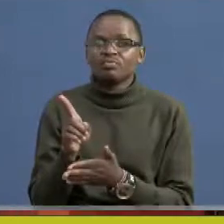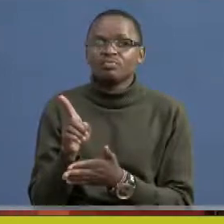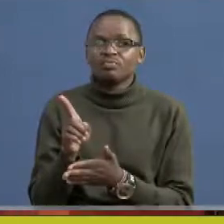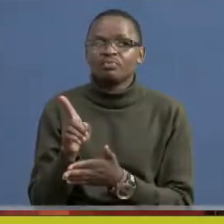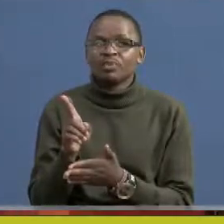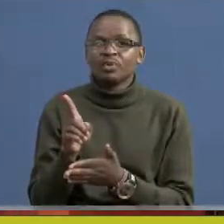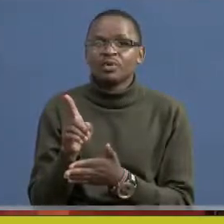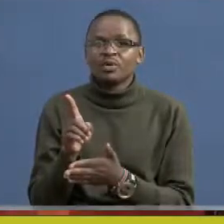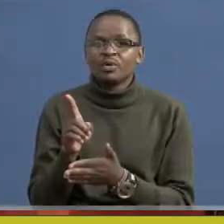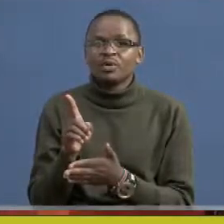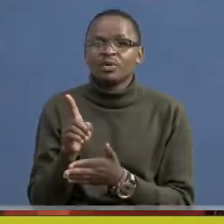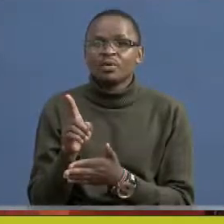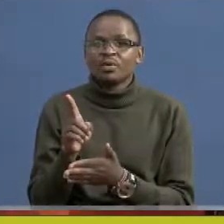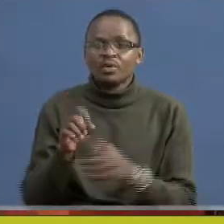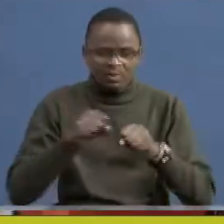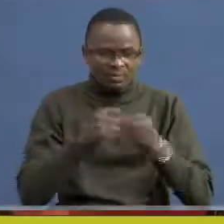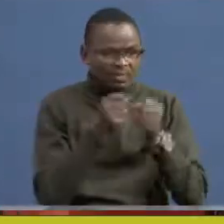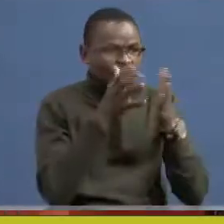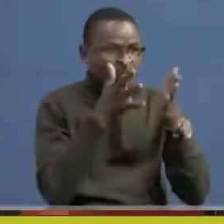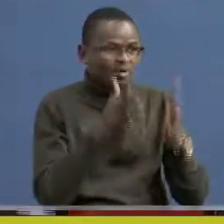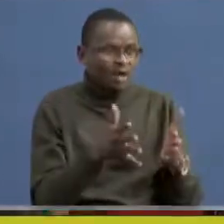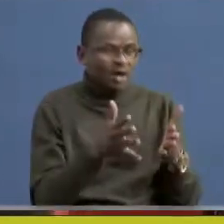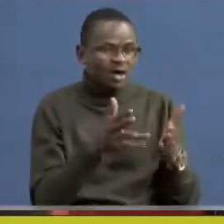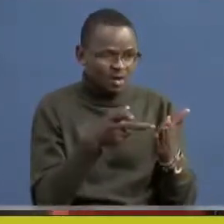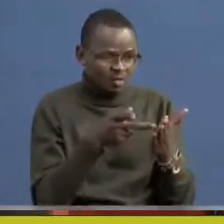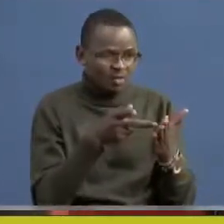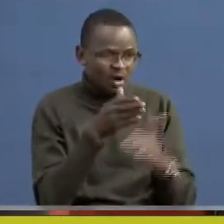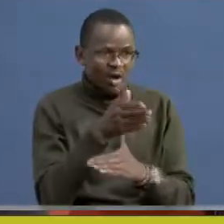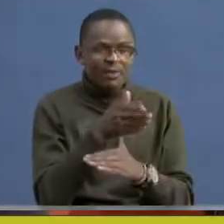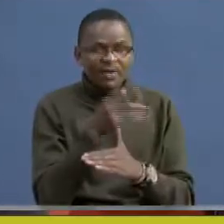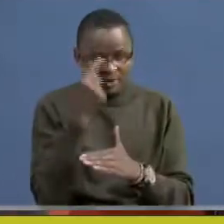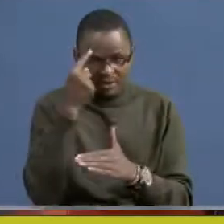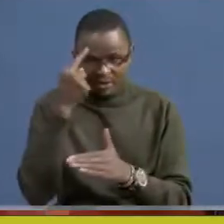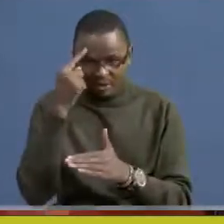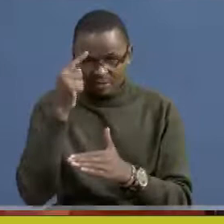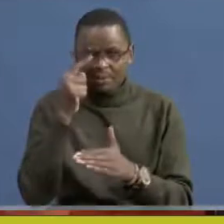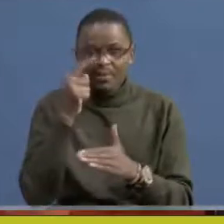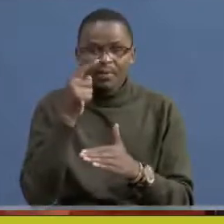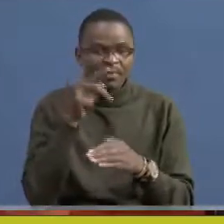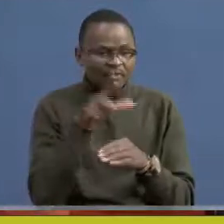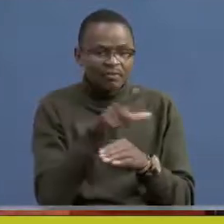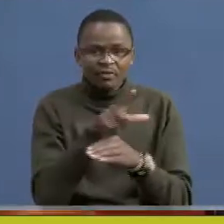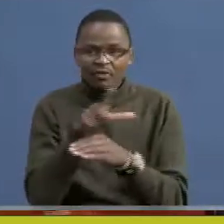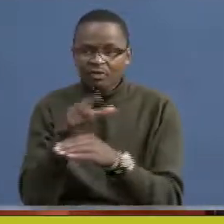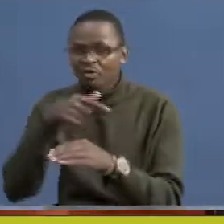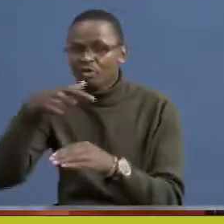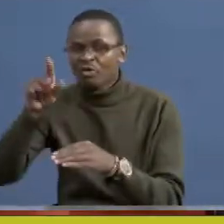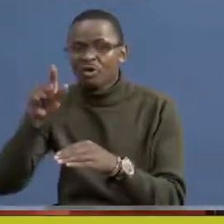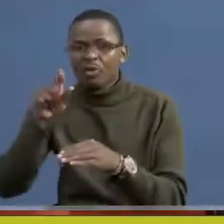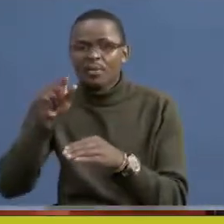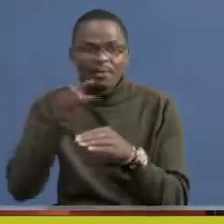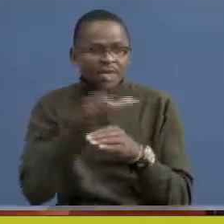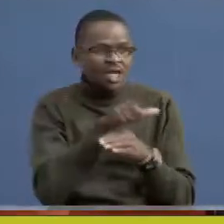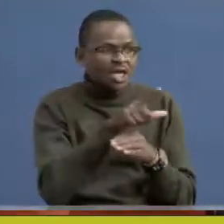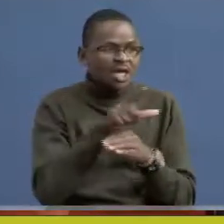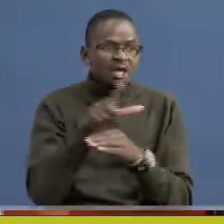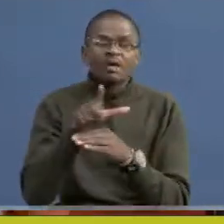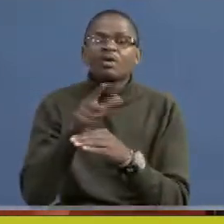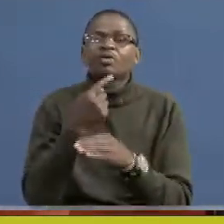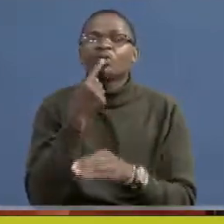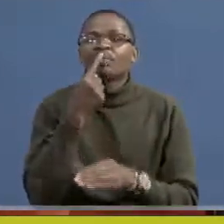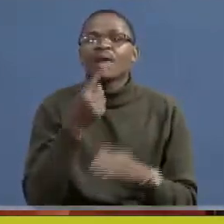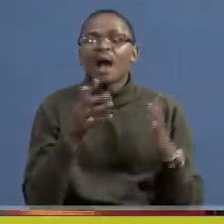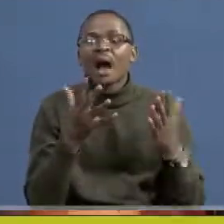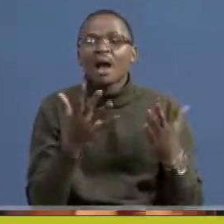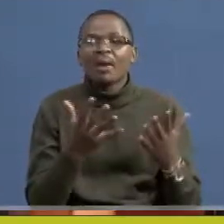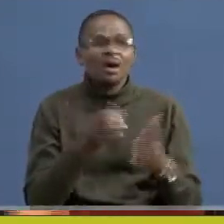wale mabroka ambao wameanza sasa hivi kulipisha watu waende wafanye ma press conference, wanaenda kwa ma media kutueleza